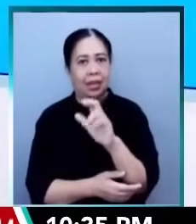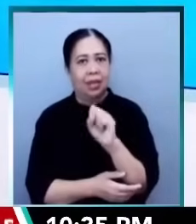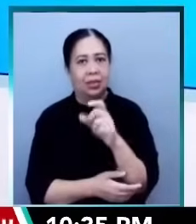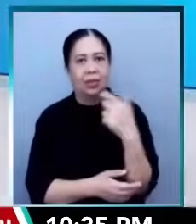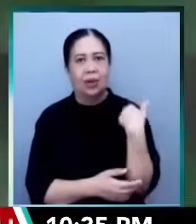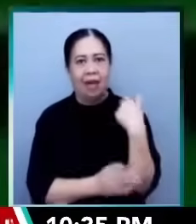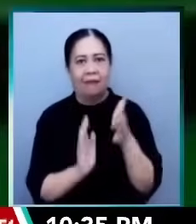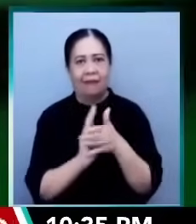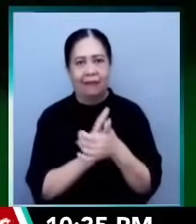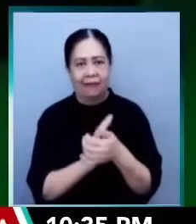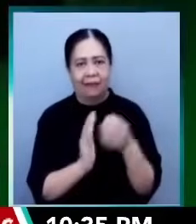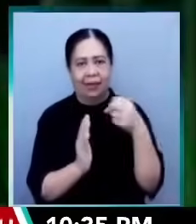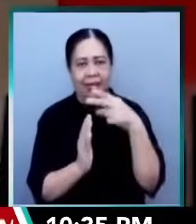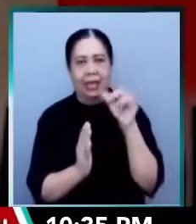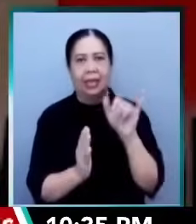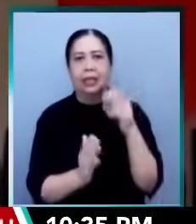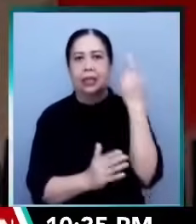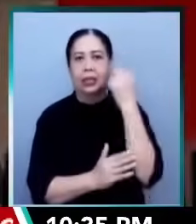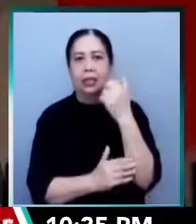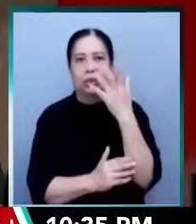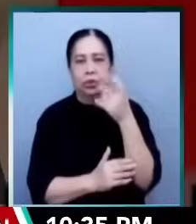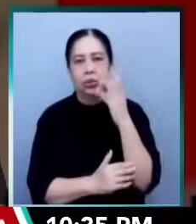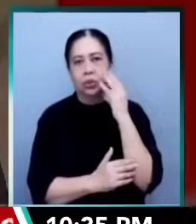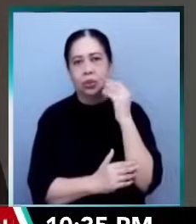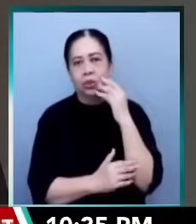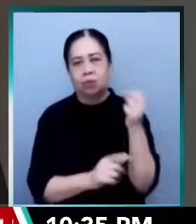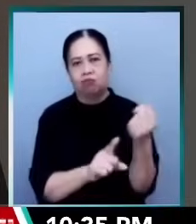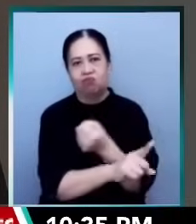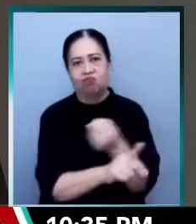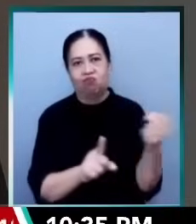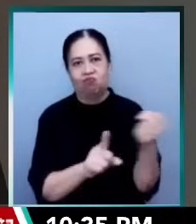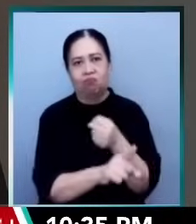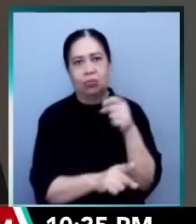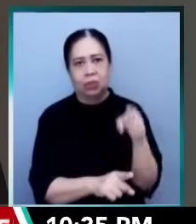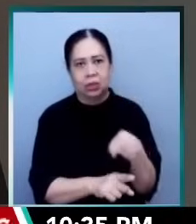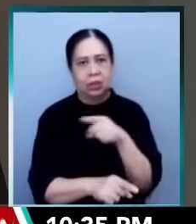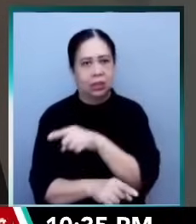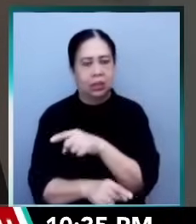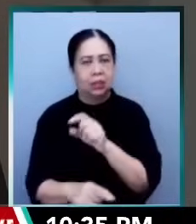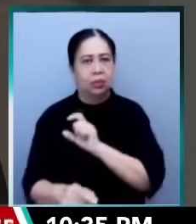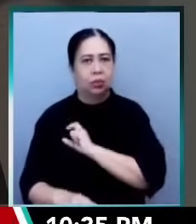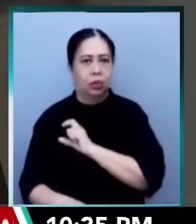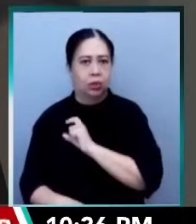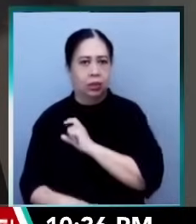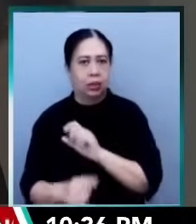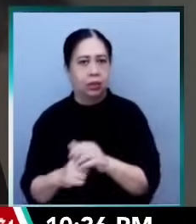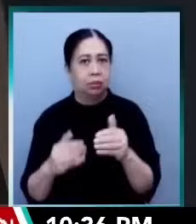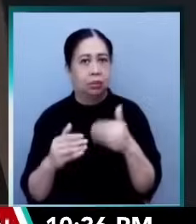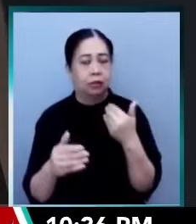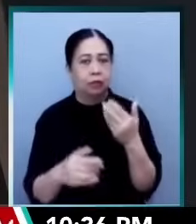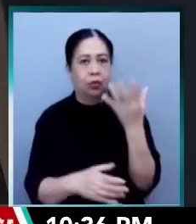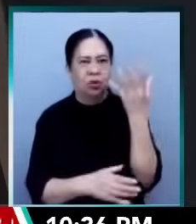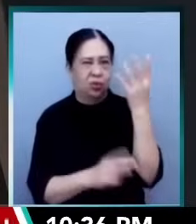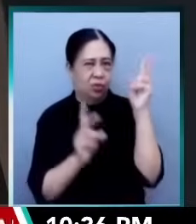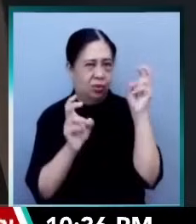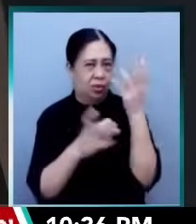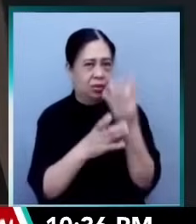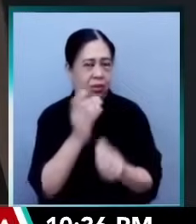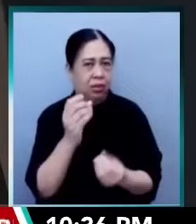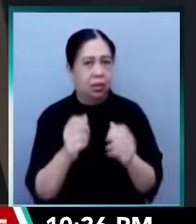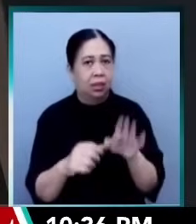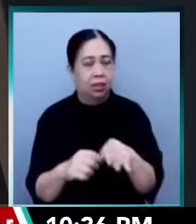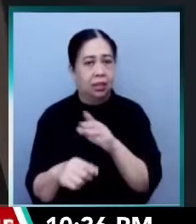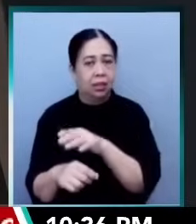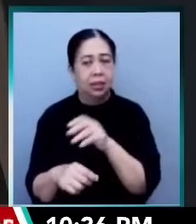raw ito sa dahilan kaya nakaranas ng pananakit si Camilon sa kamay ng pulis bago siya mawala. Sa pahayag ng kapatid ni Camilon